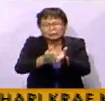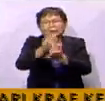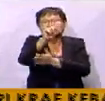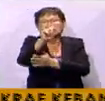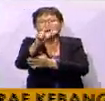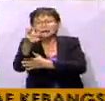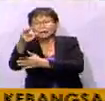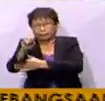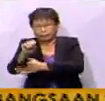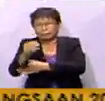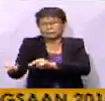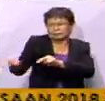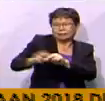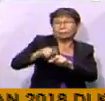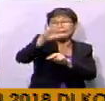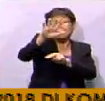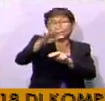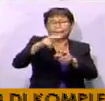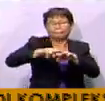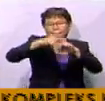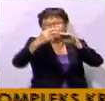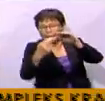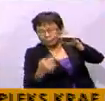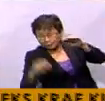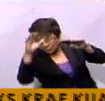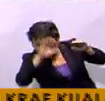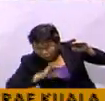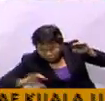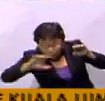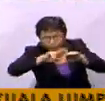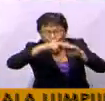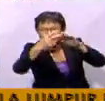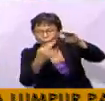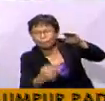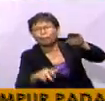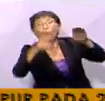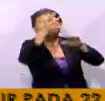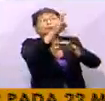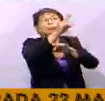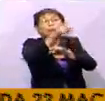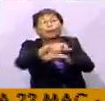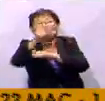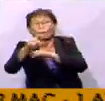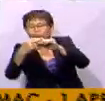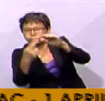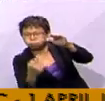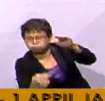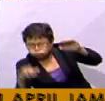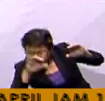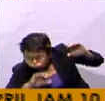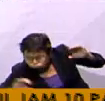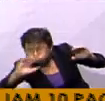Malaysia TLDM turut menambah 5 lagi penyelam menjadikan keseluruhan penyelam seramai 17 orang untuk mencari